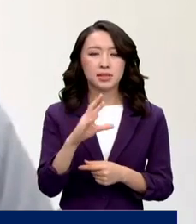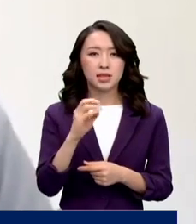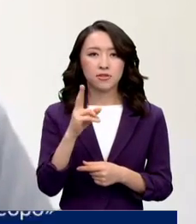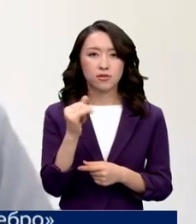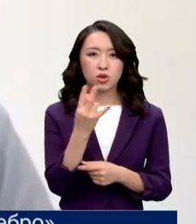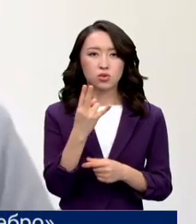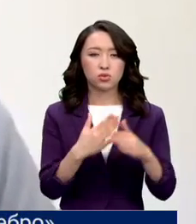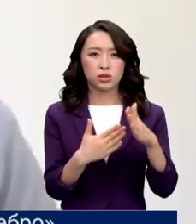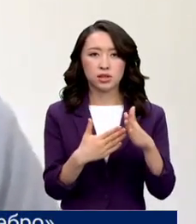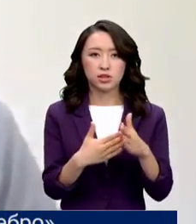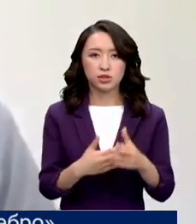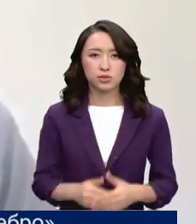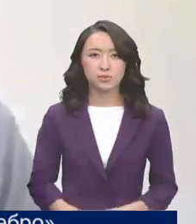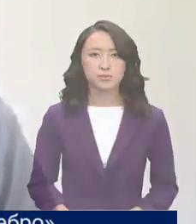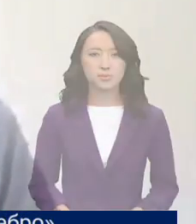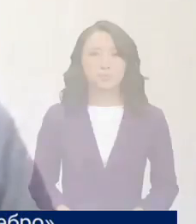тоже ограничивать.